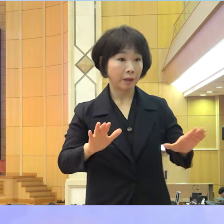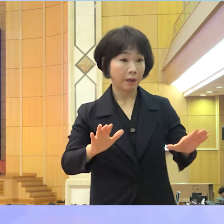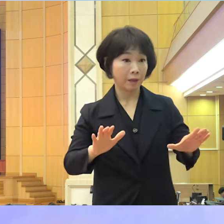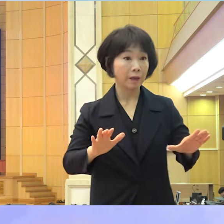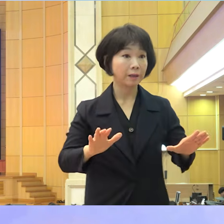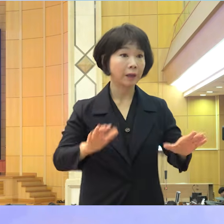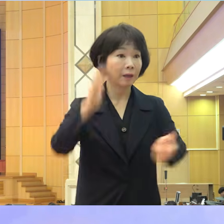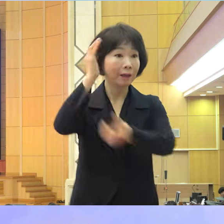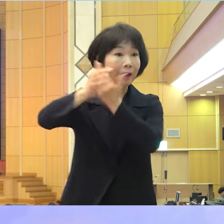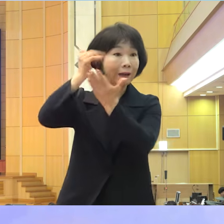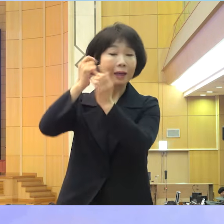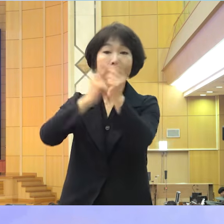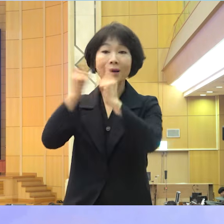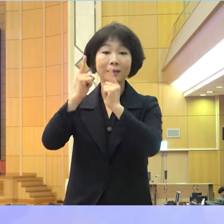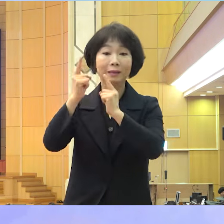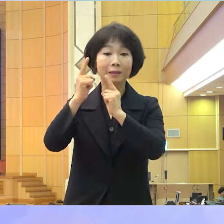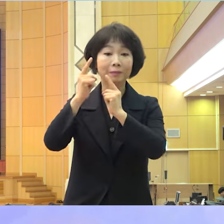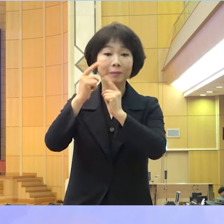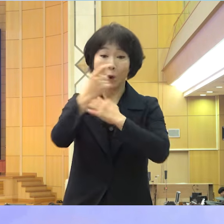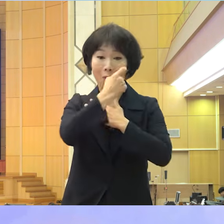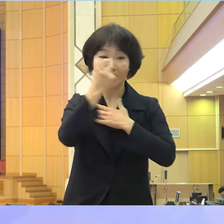하나님 말씀 보겠습니다.